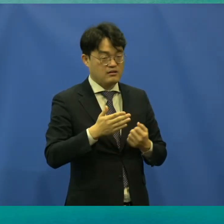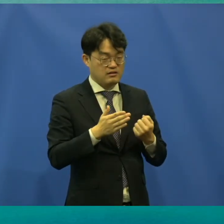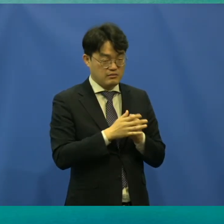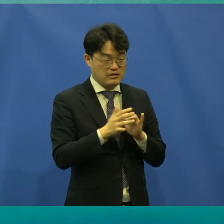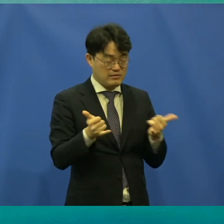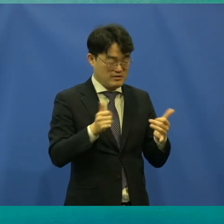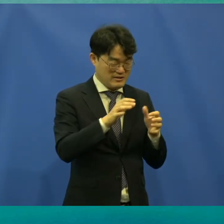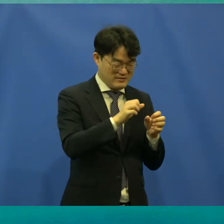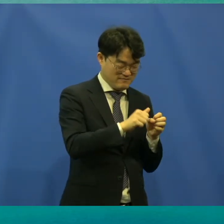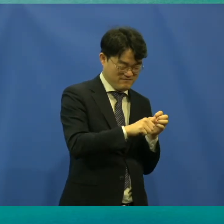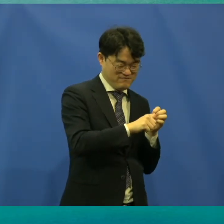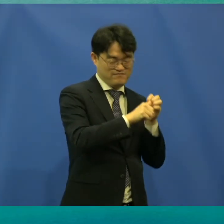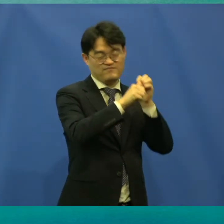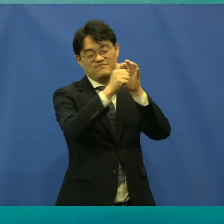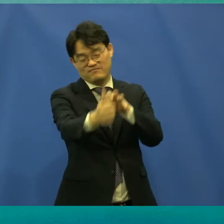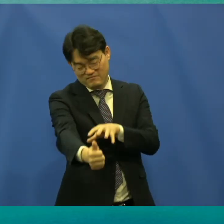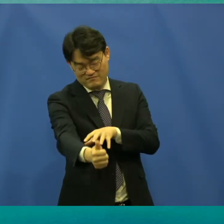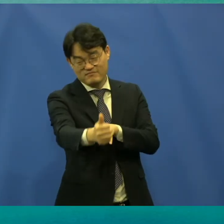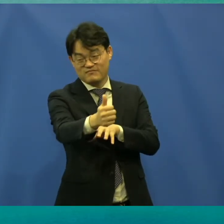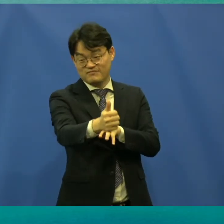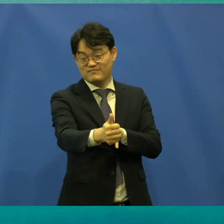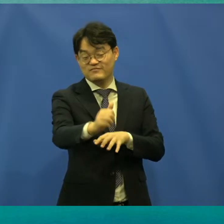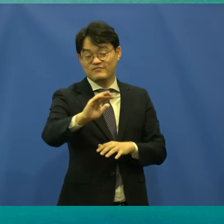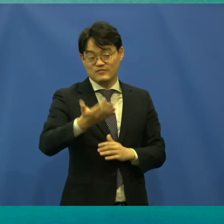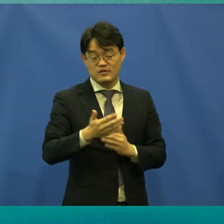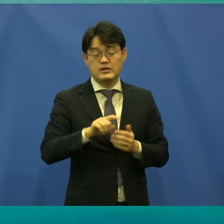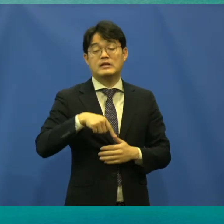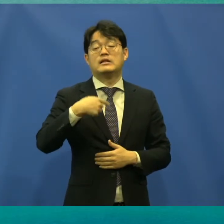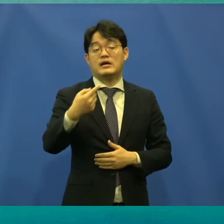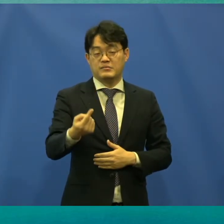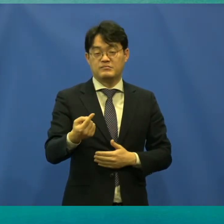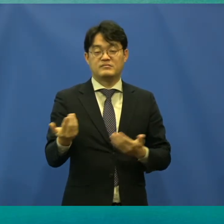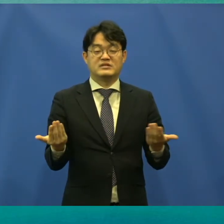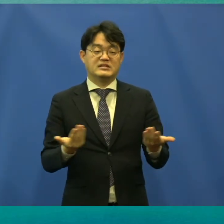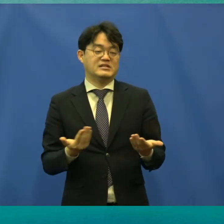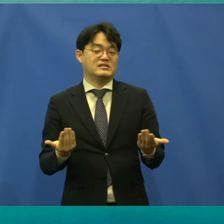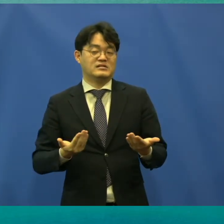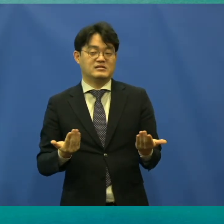자, 그 다음에 무슨 일이 일어날지는 아무도 모르죠.